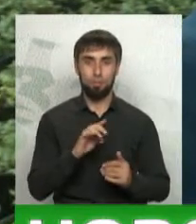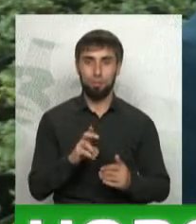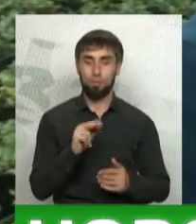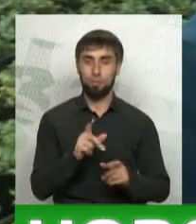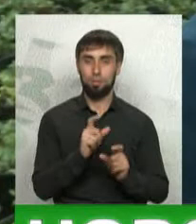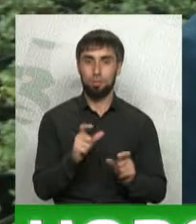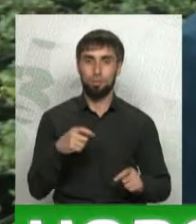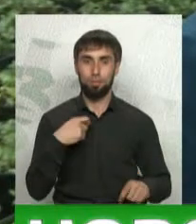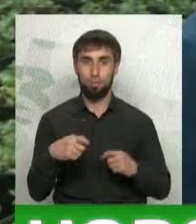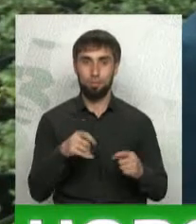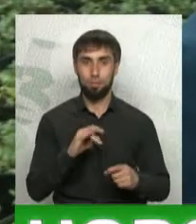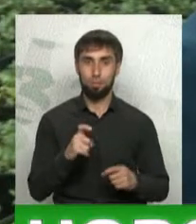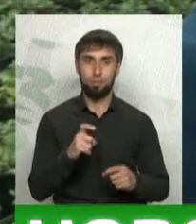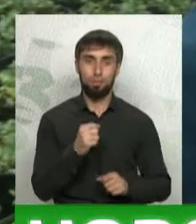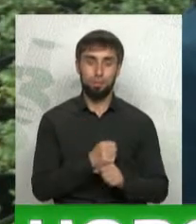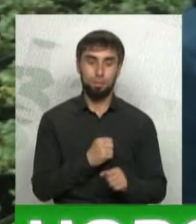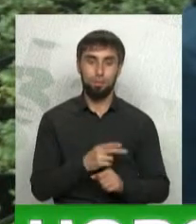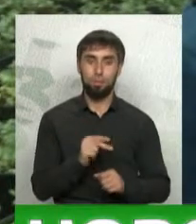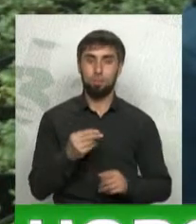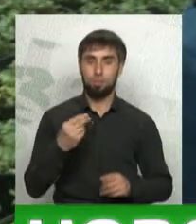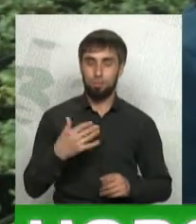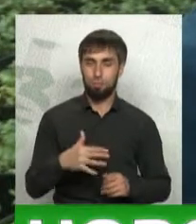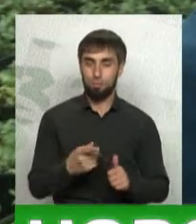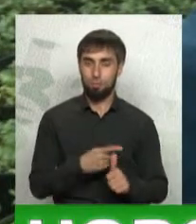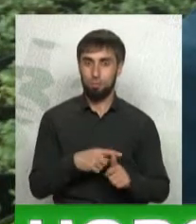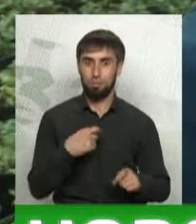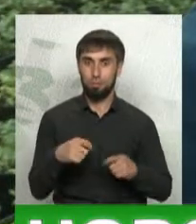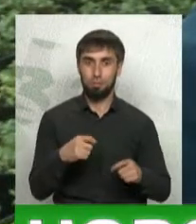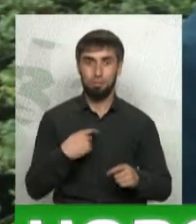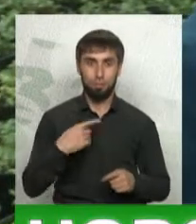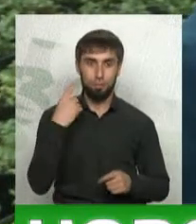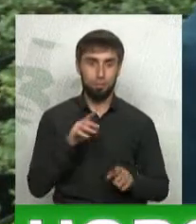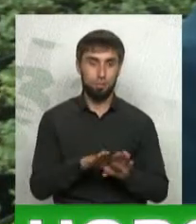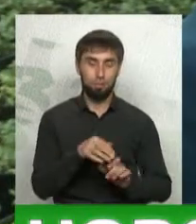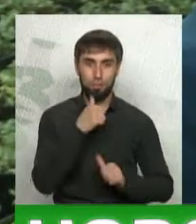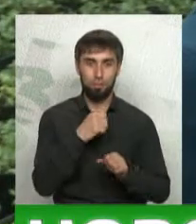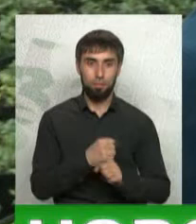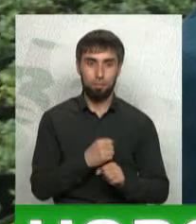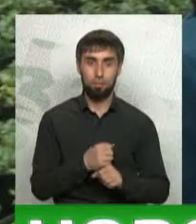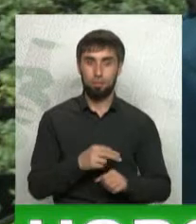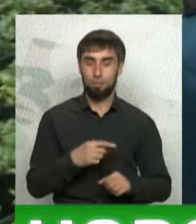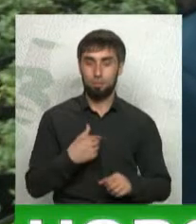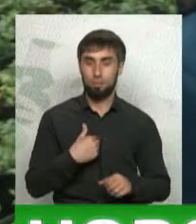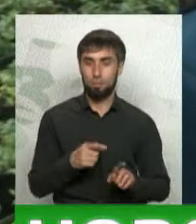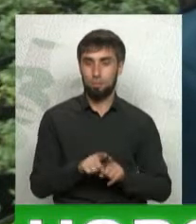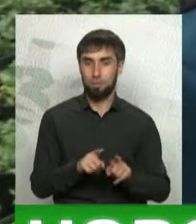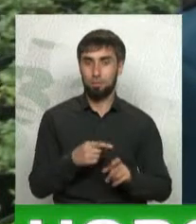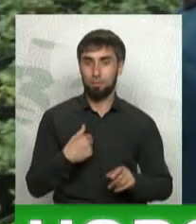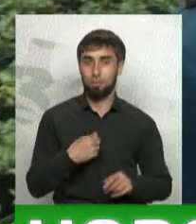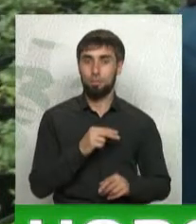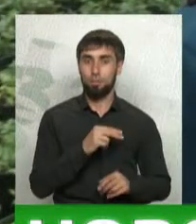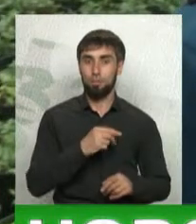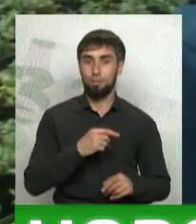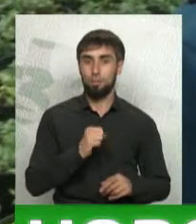люди продают их, организовывают, как дорого, кстати, продают. Думаю, да, я попробую сделать. Хотя мне это по специальности, я